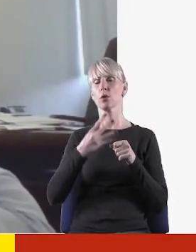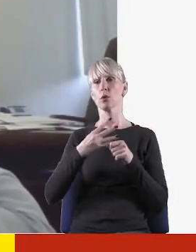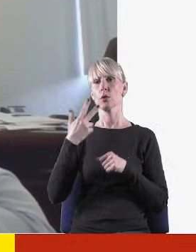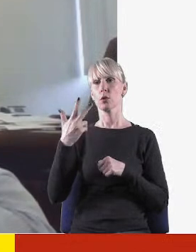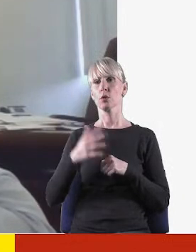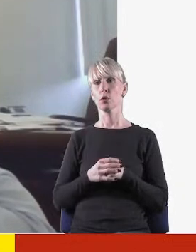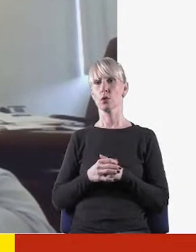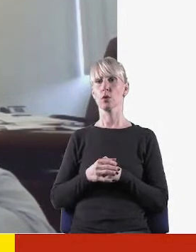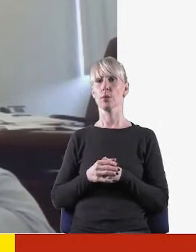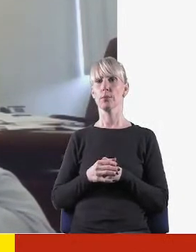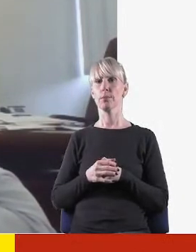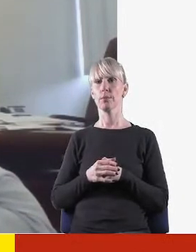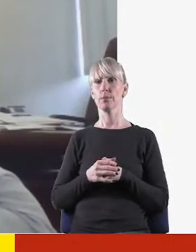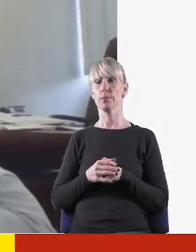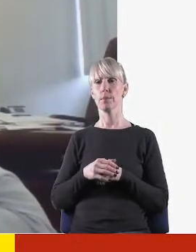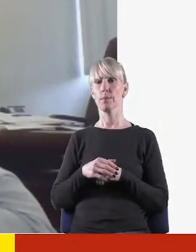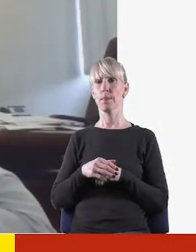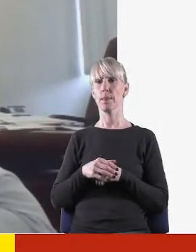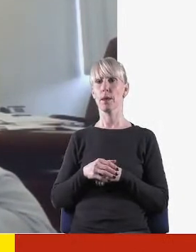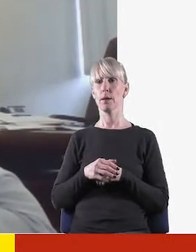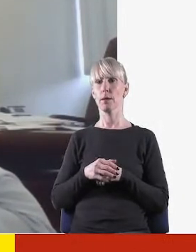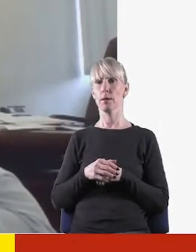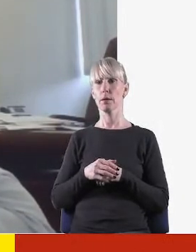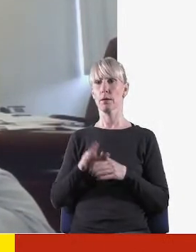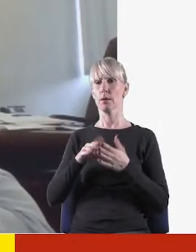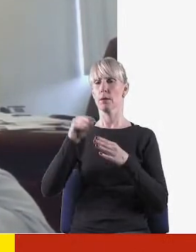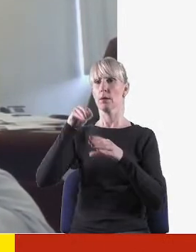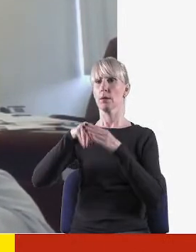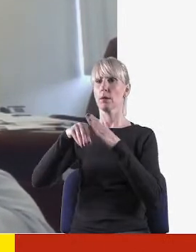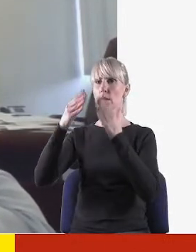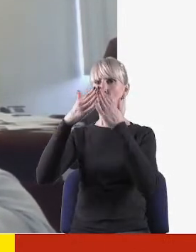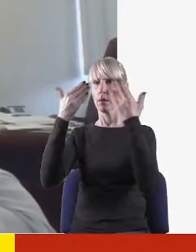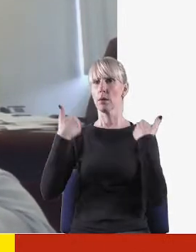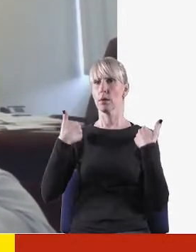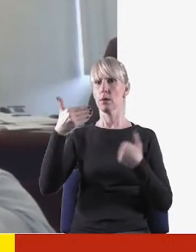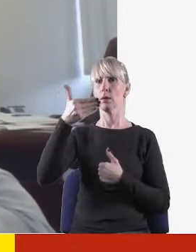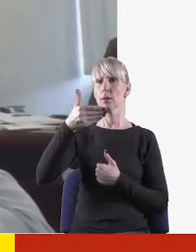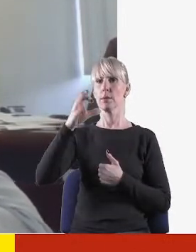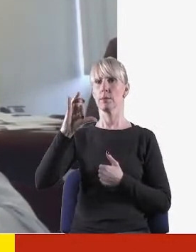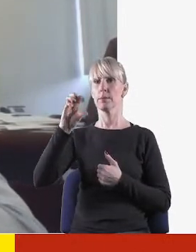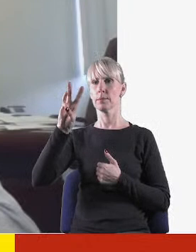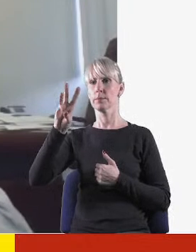niestety łóżek ilości w szpitalu MSWiA.